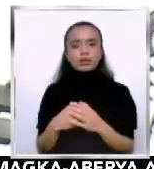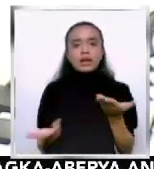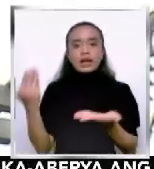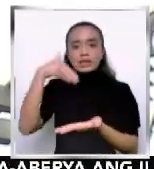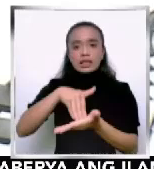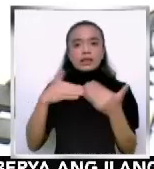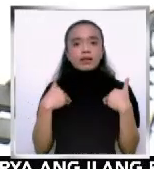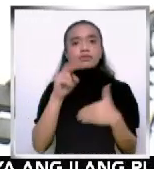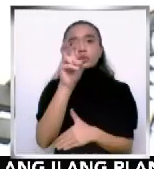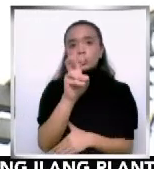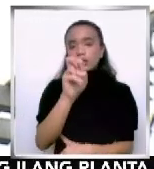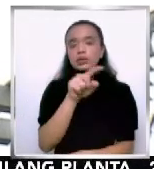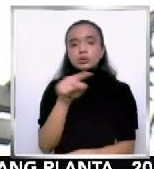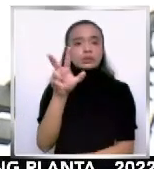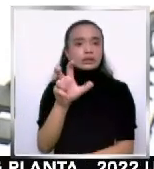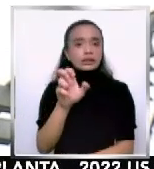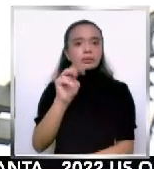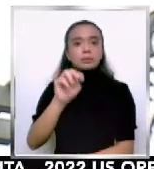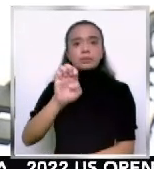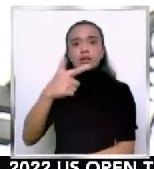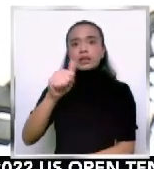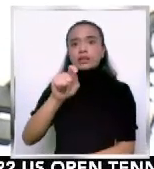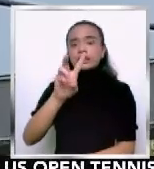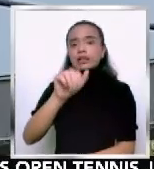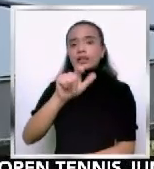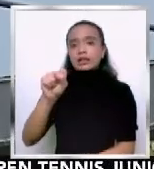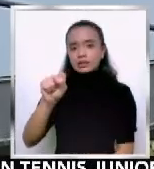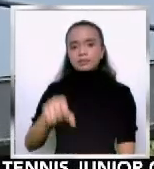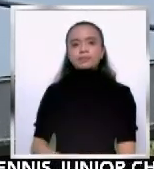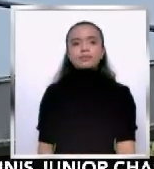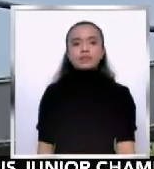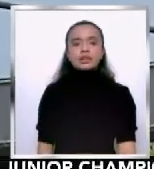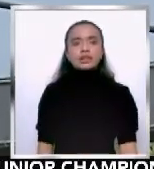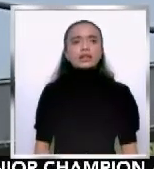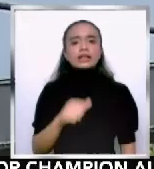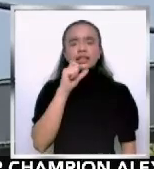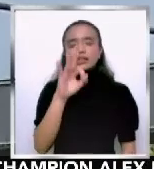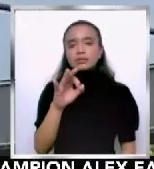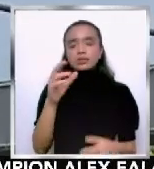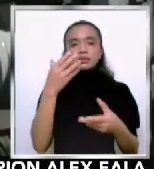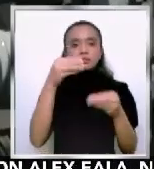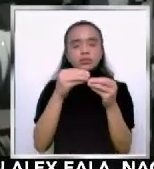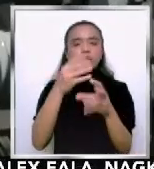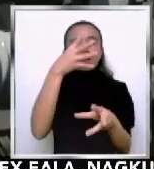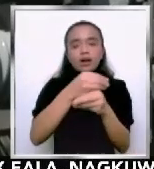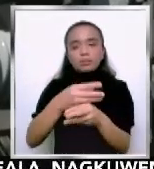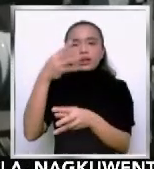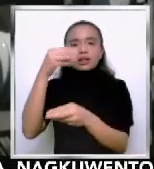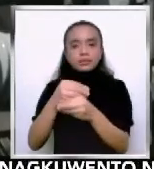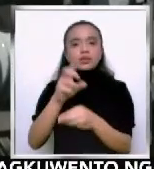to 300 megawatts of power from derated plants. Yung derated, nadagdagan pa yan ng another 200